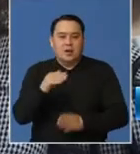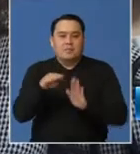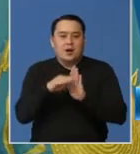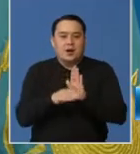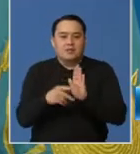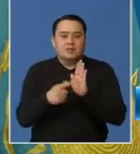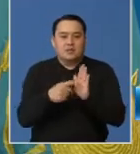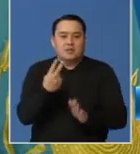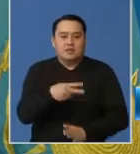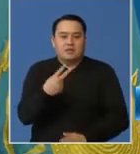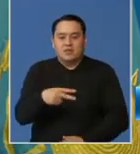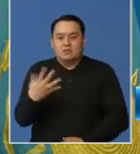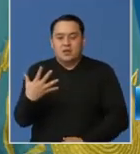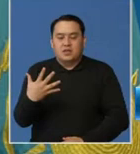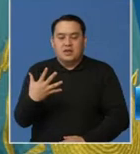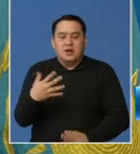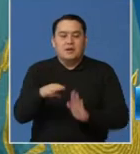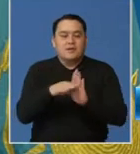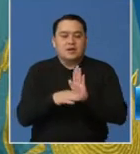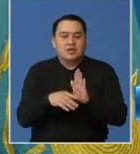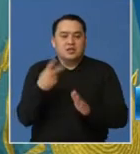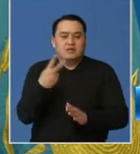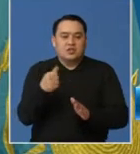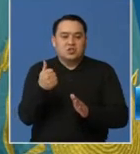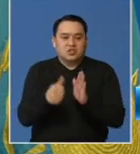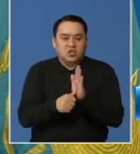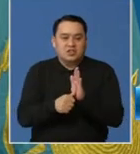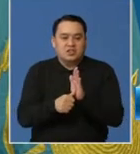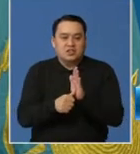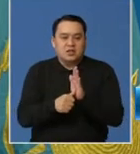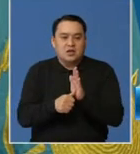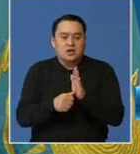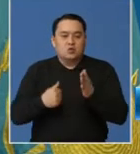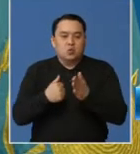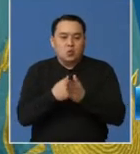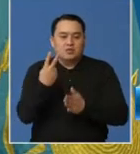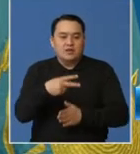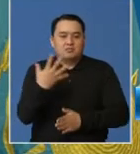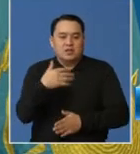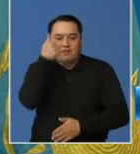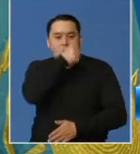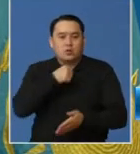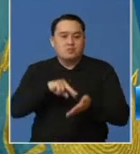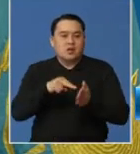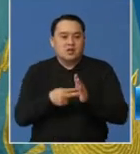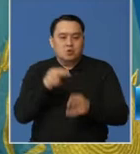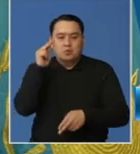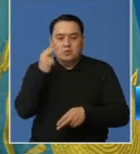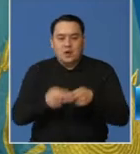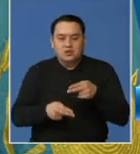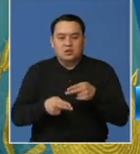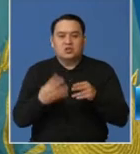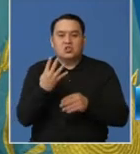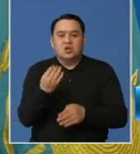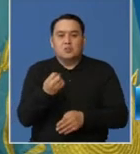программе 7-20-25 определены 26 массивов, где до 2025 года планируем построить 4